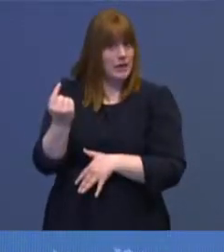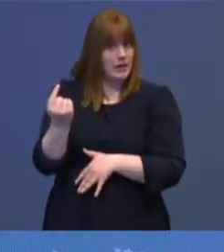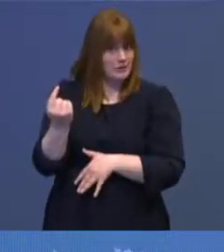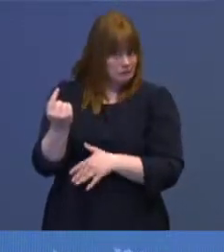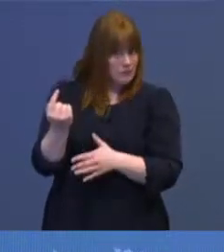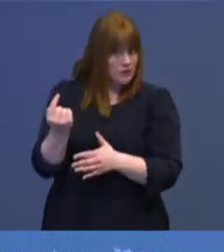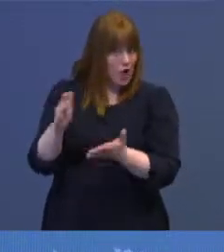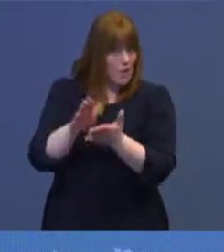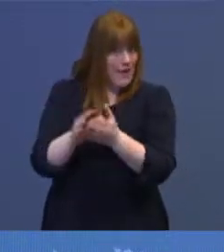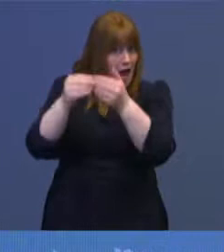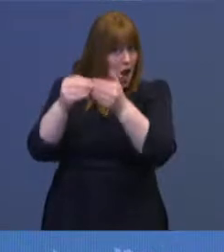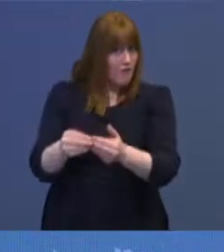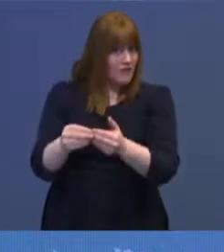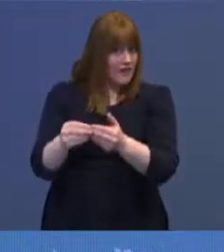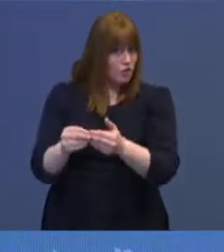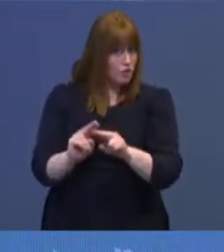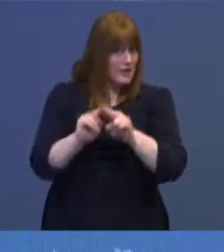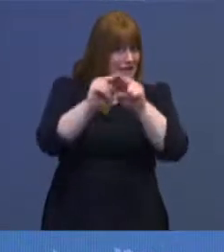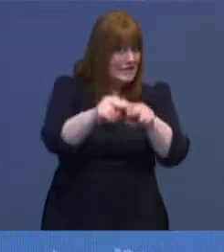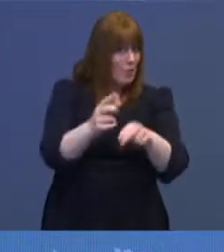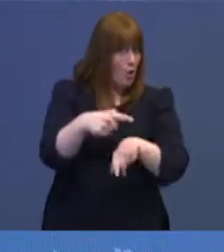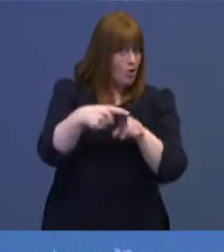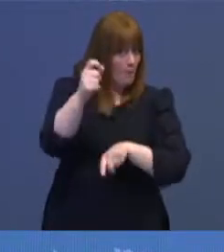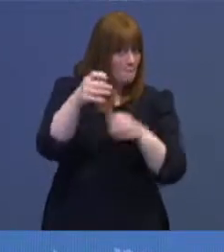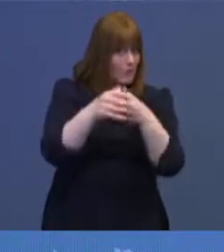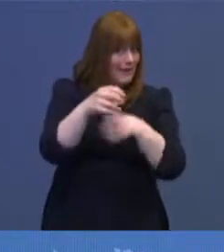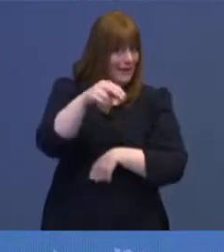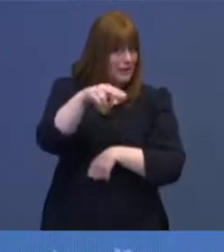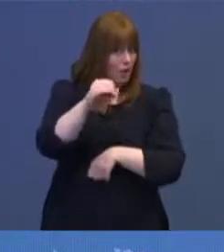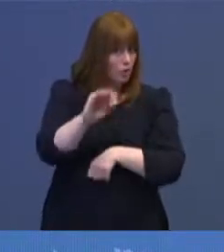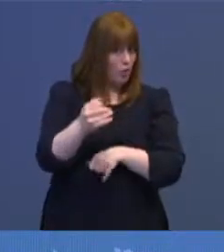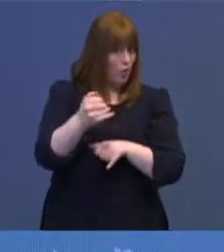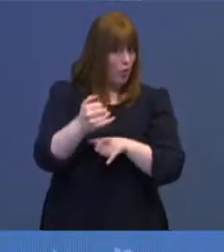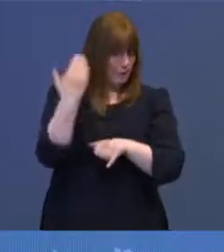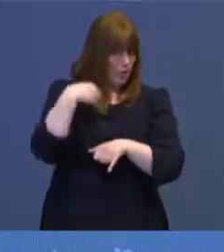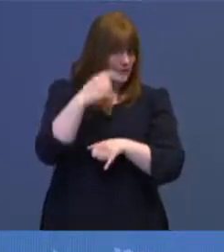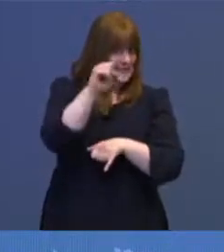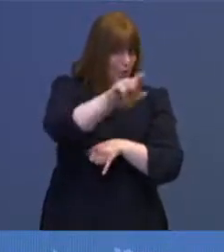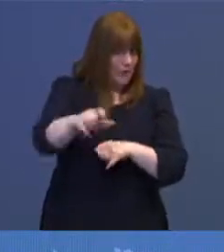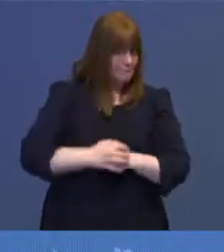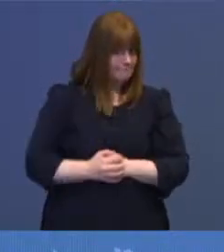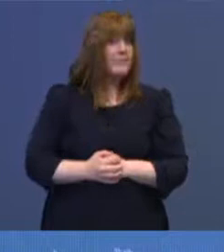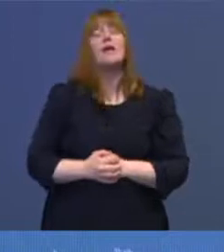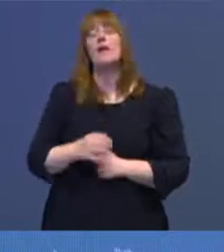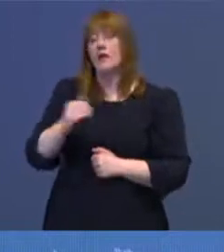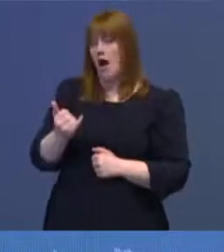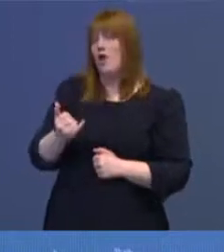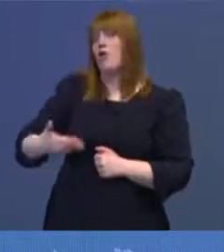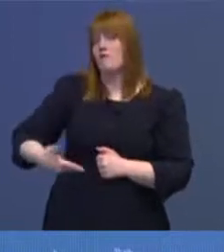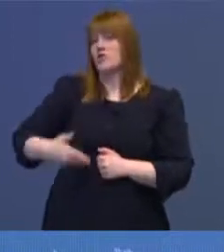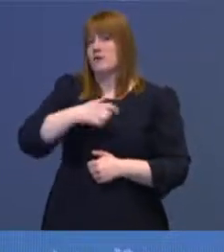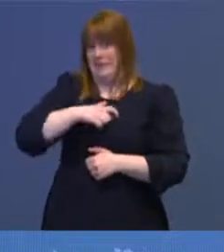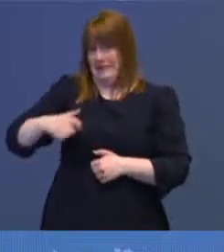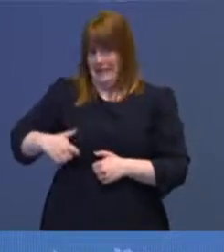om det når du drar på toppmøte i NATO i neste uke? Ja, nå kommer forsvarsministeren tilbake igjen fra et forsvarsministermøte hvor han kan si litt om det, for nå